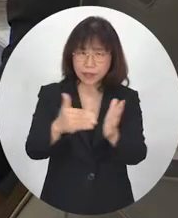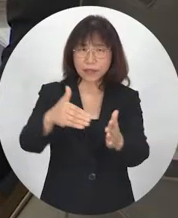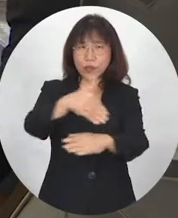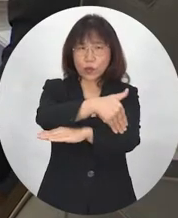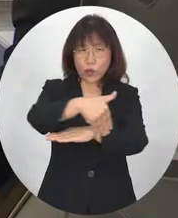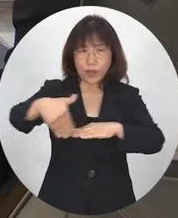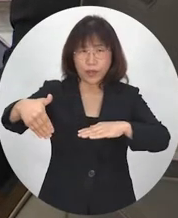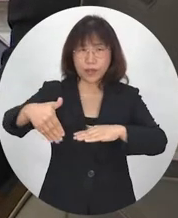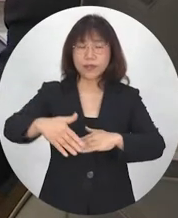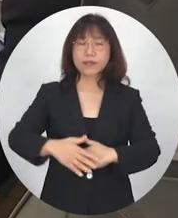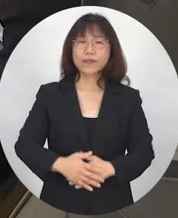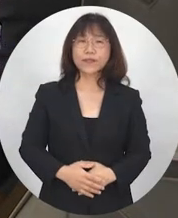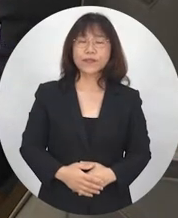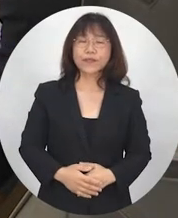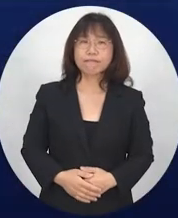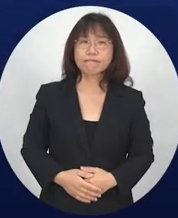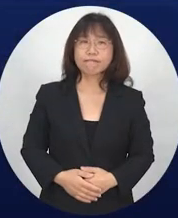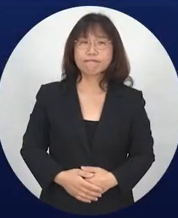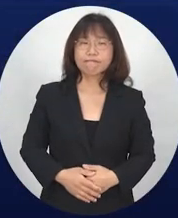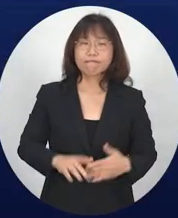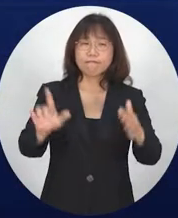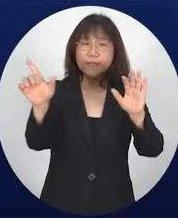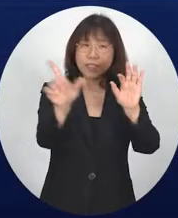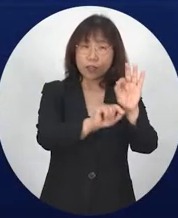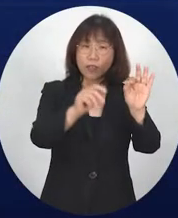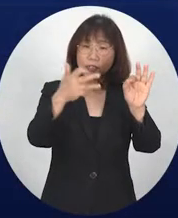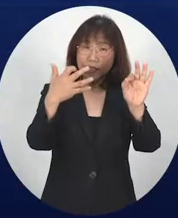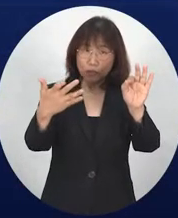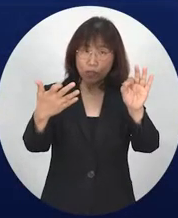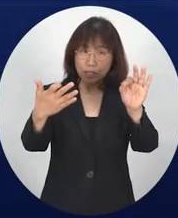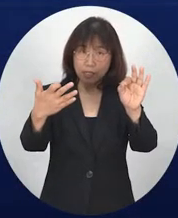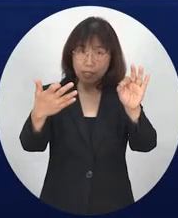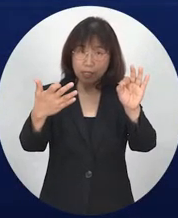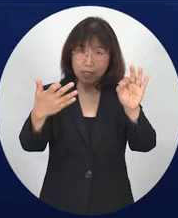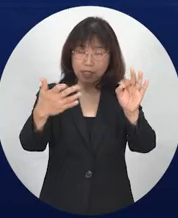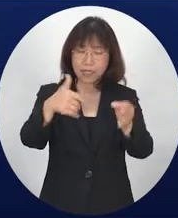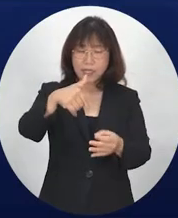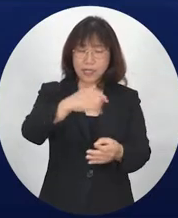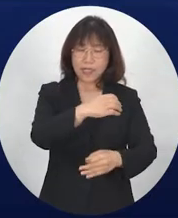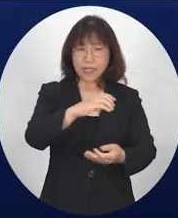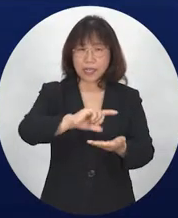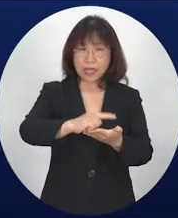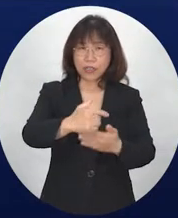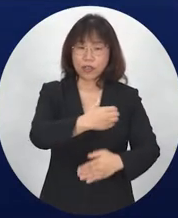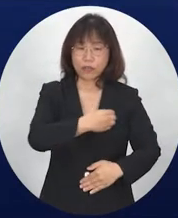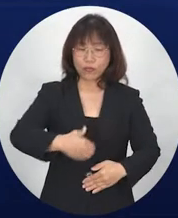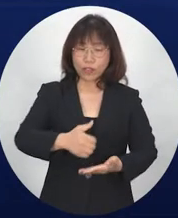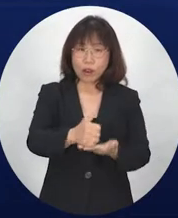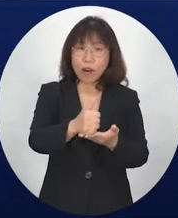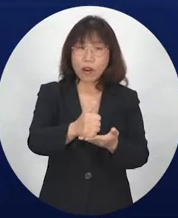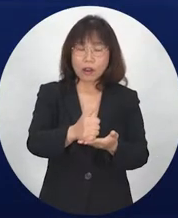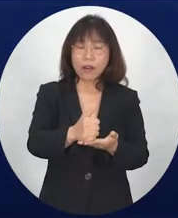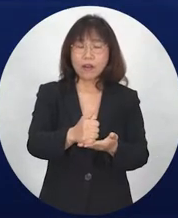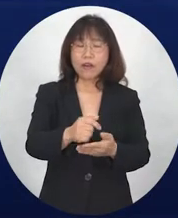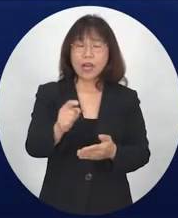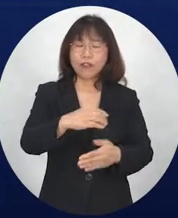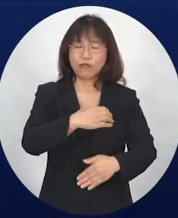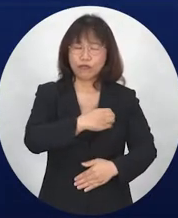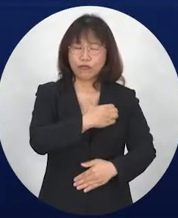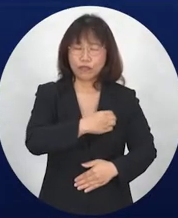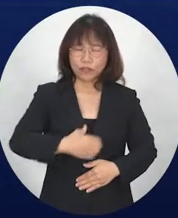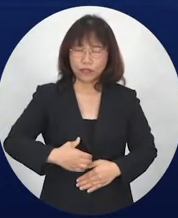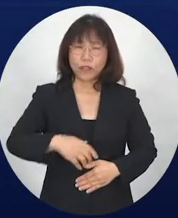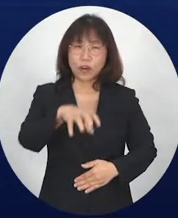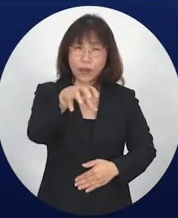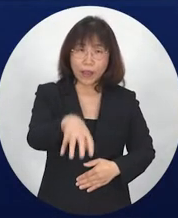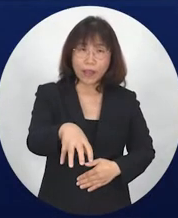마무리될 예정입니다. 지난 19일 강서구청 3층 대회의실에서 2022년 제2회